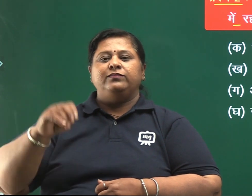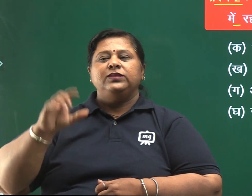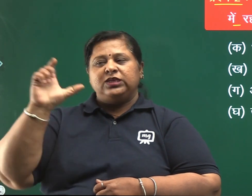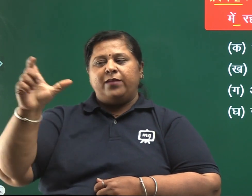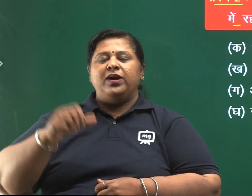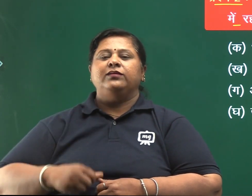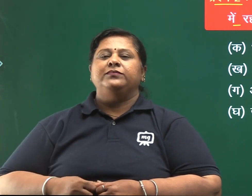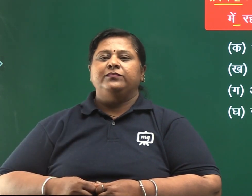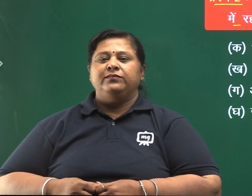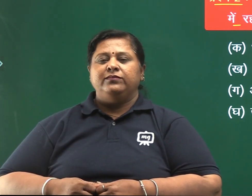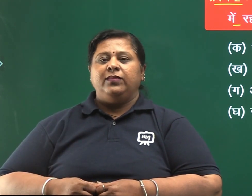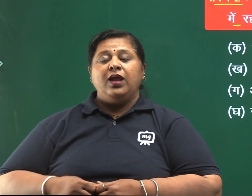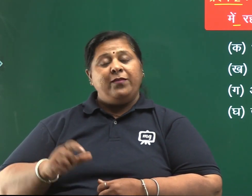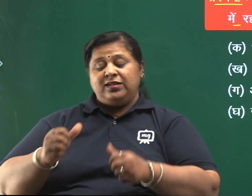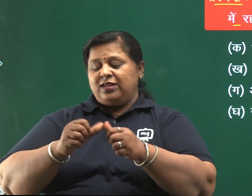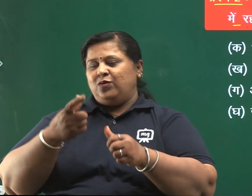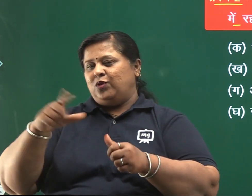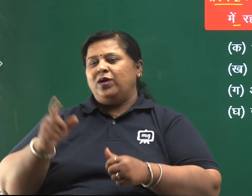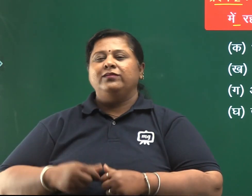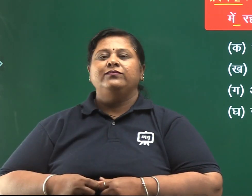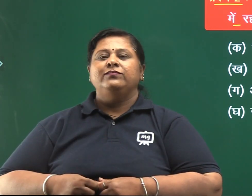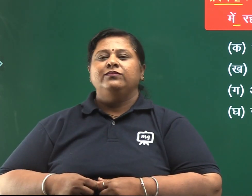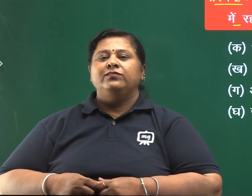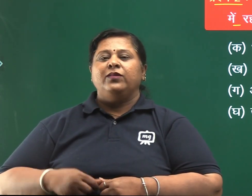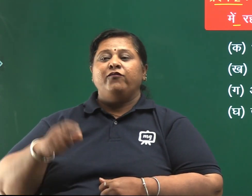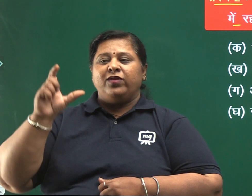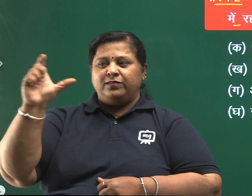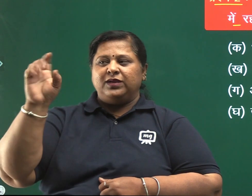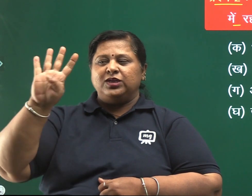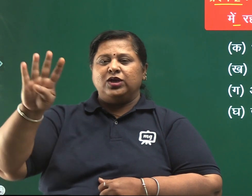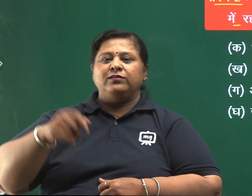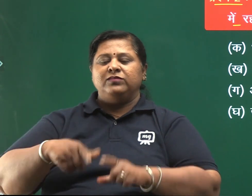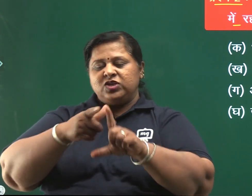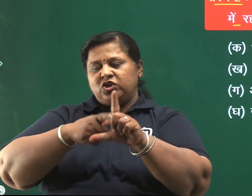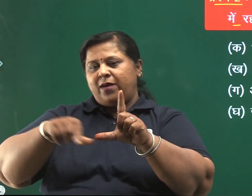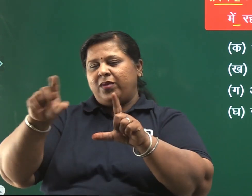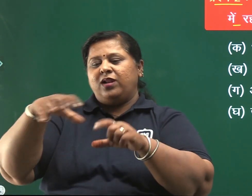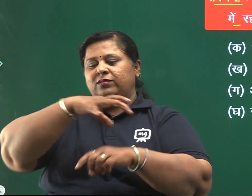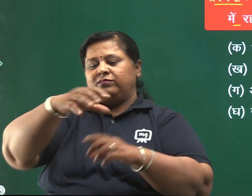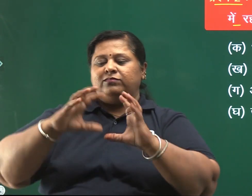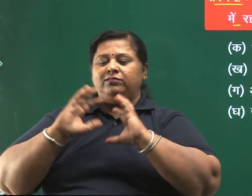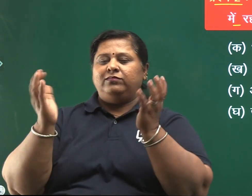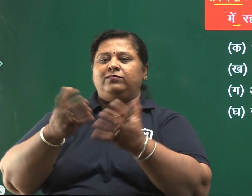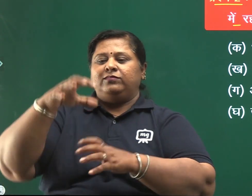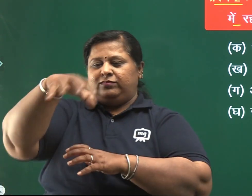विकल्प जापान। हमारा सही उत्तर होगा विकल्प संख्या 4 जापान।